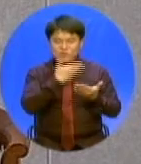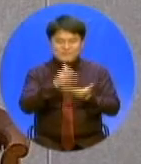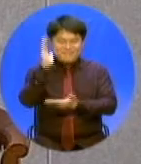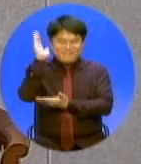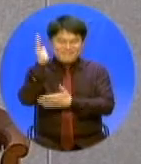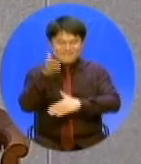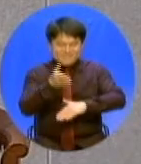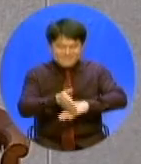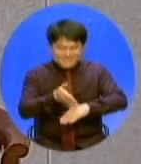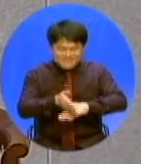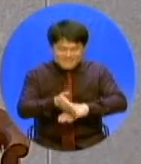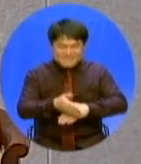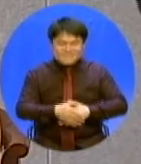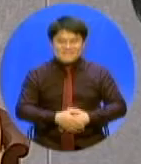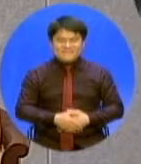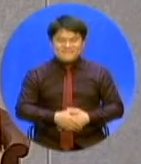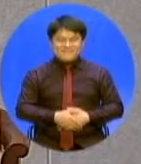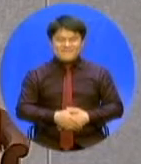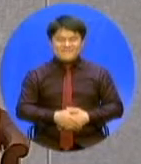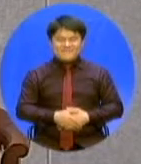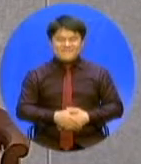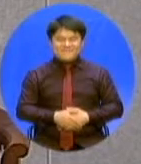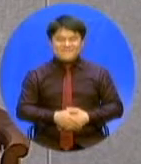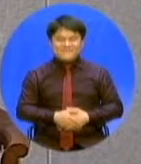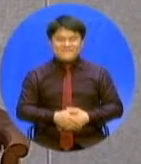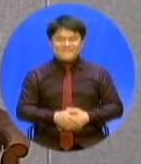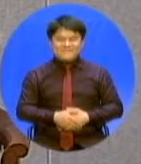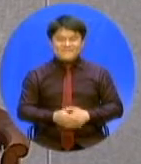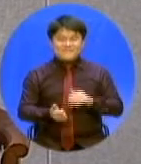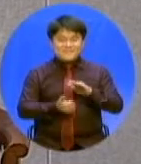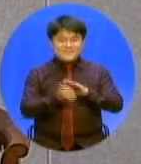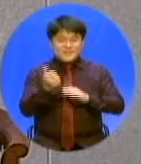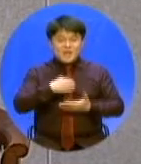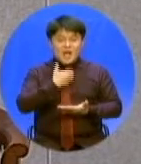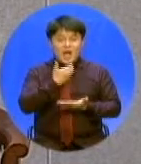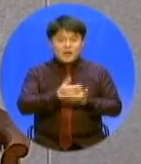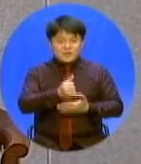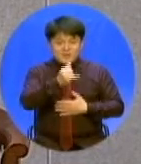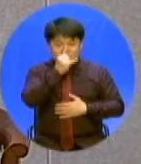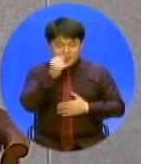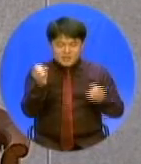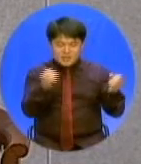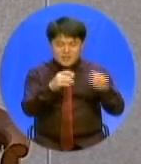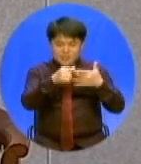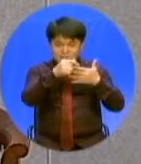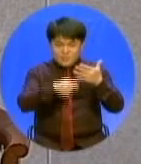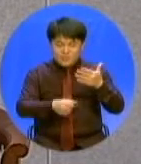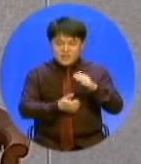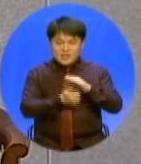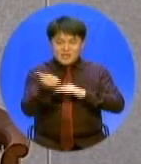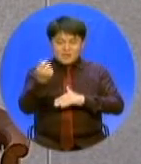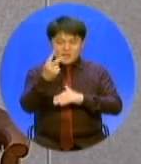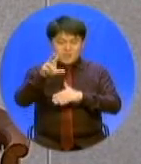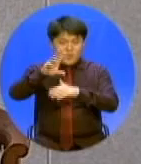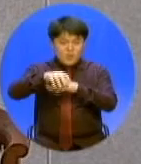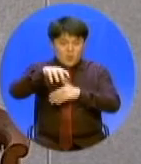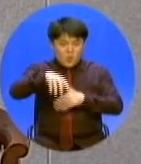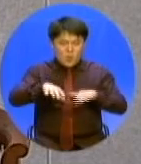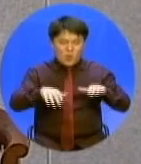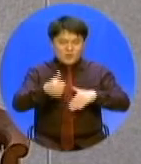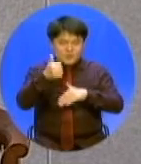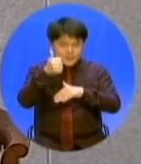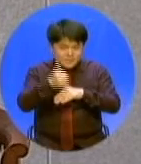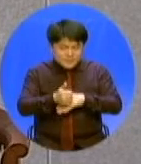너무 감사합니다. 고맙습니다. 네, 고맙습니다. 희망과 감동이 있는 토크 프로그램 희망 스튜디오. 오늘을